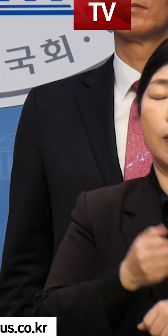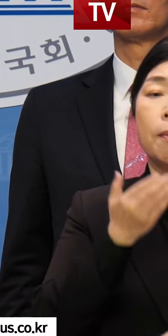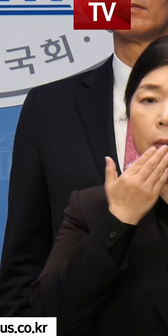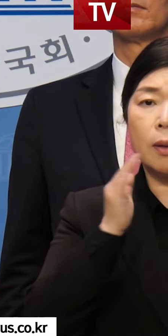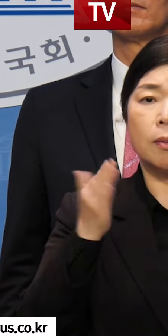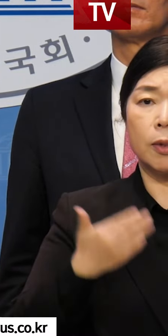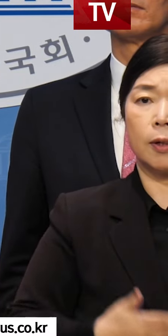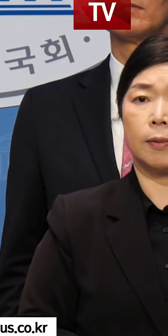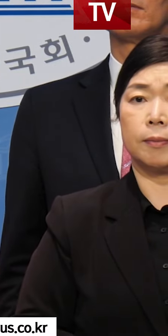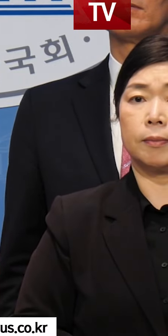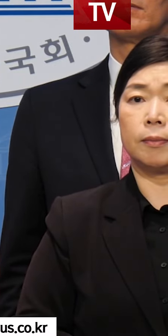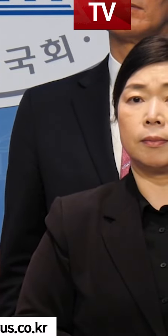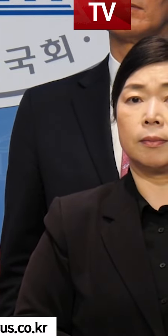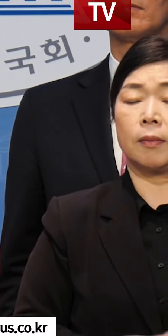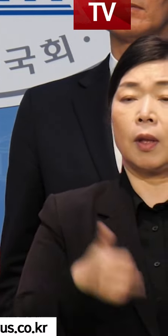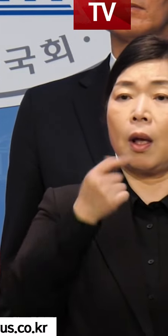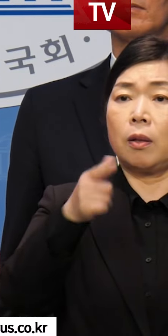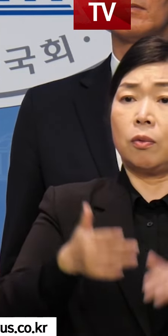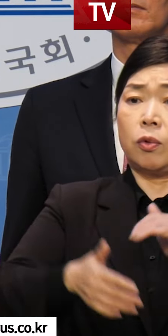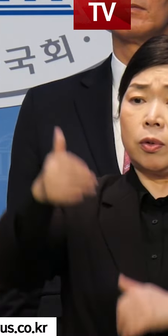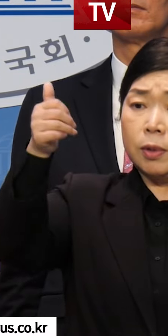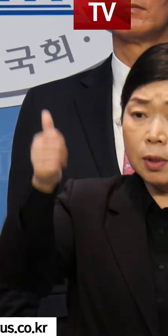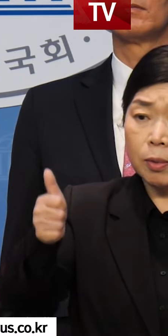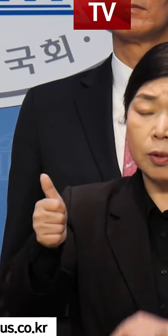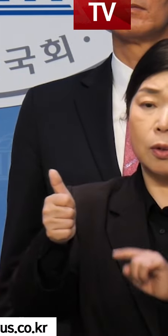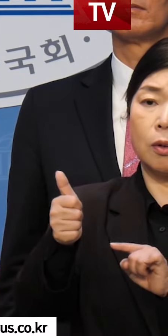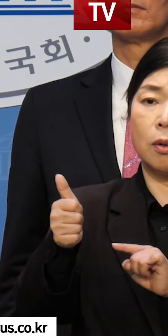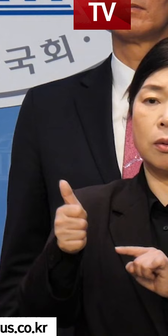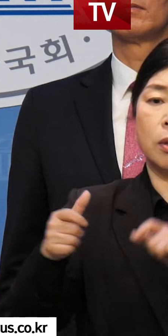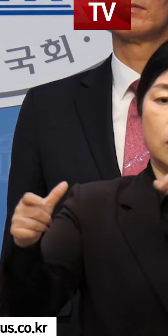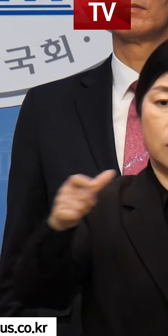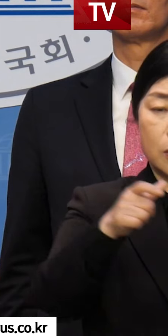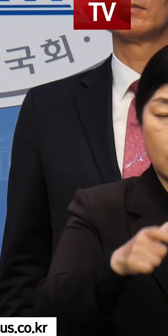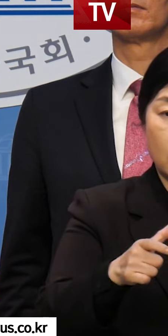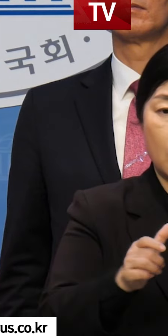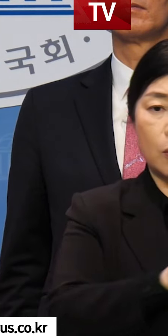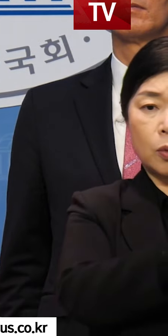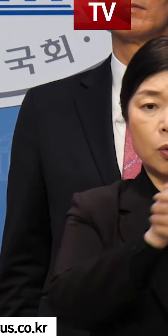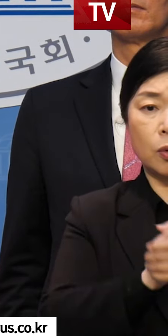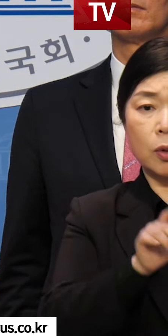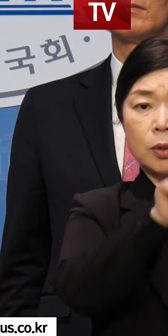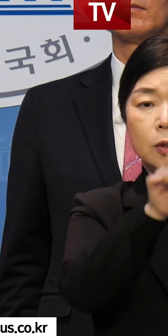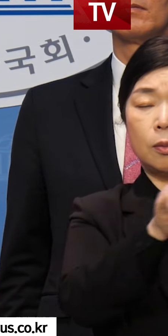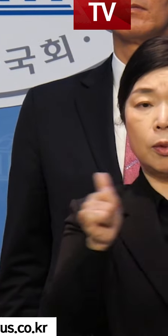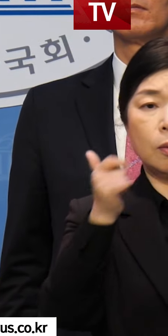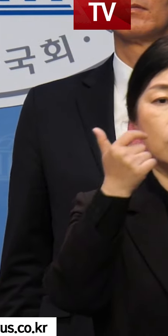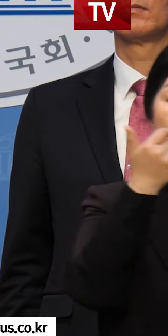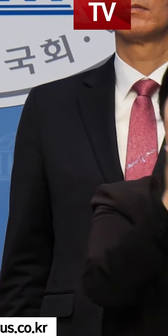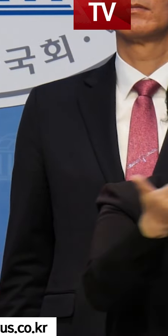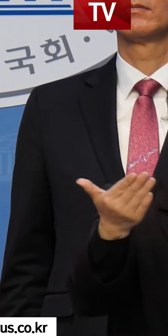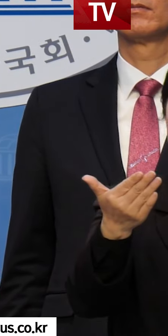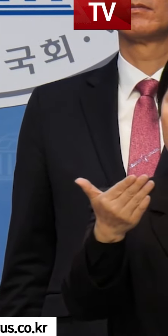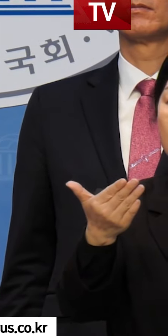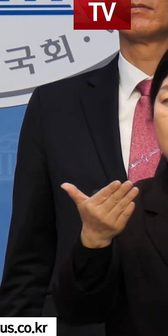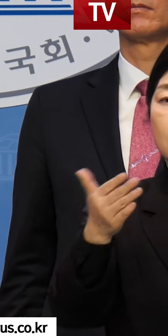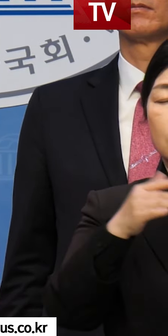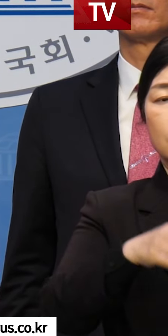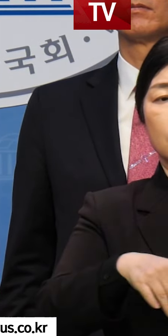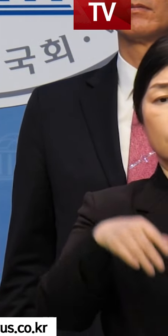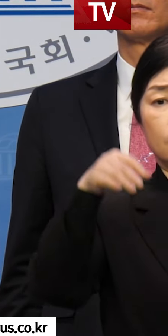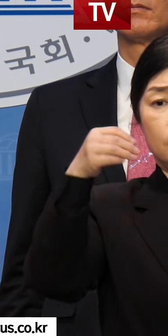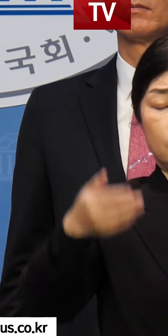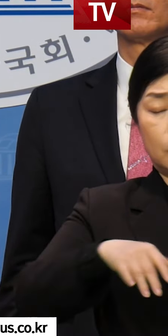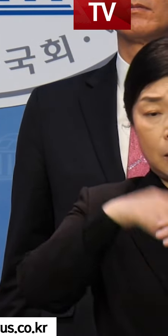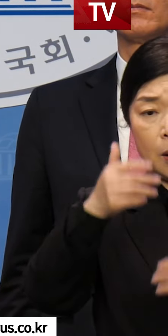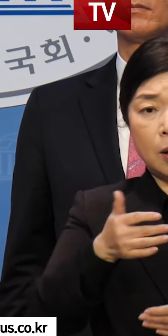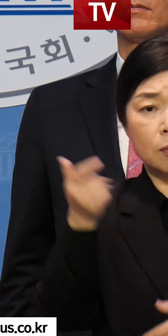합니다. 한동훈 위원장께서 지역 동료 시민들의 의견을 존중하고